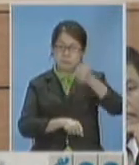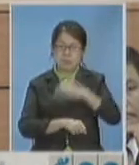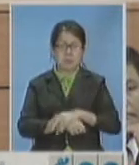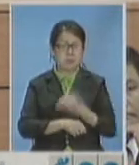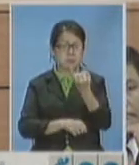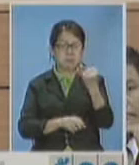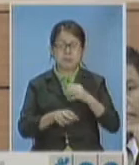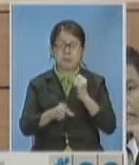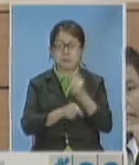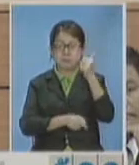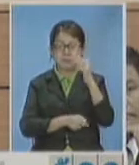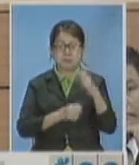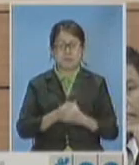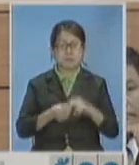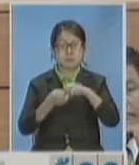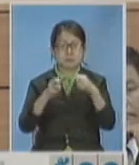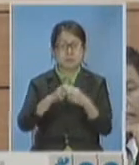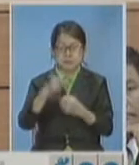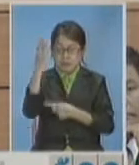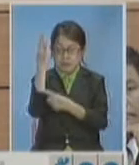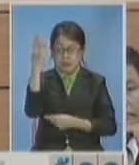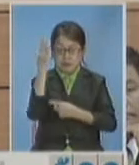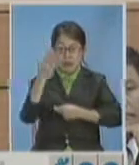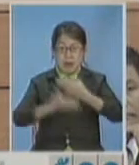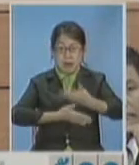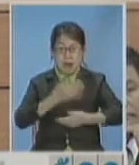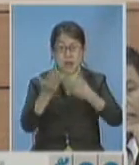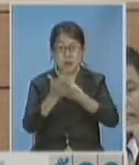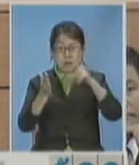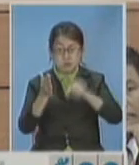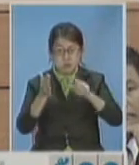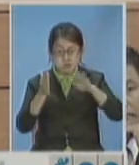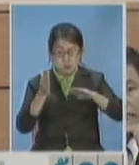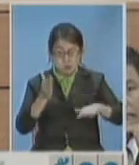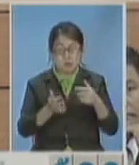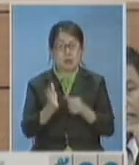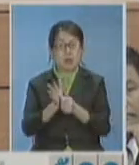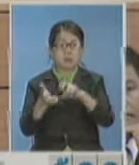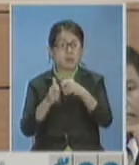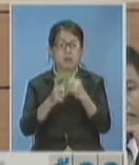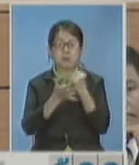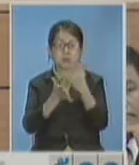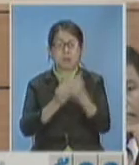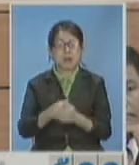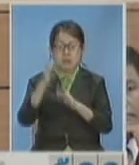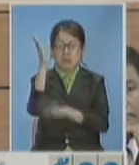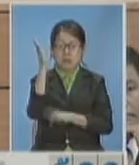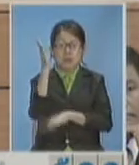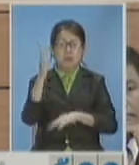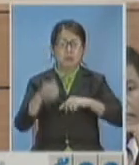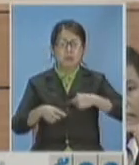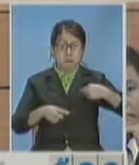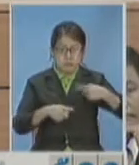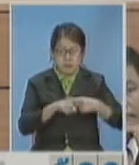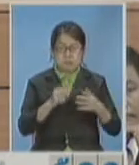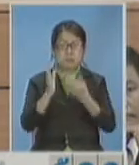นี้ปัญหาราคายางพาราก็แก้ไม่ได้พี่น้องชาวภาคใต้เจ็บปวดพี่น้องชาวอีส